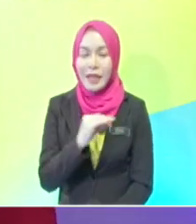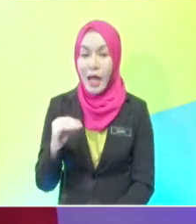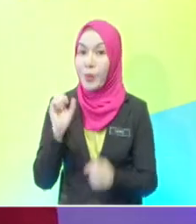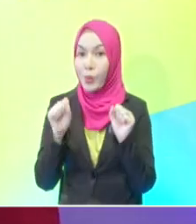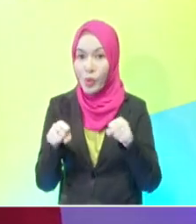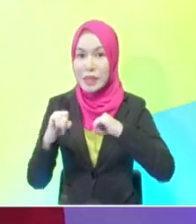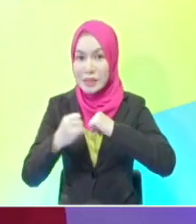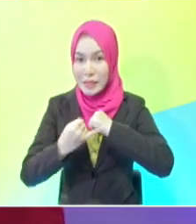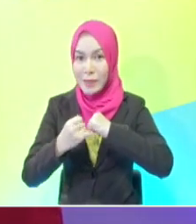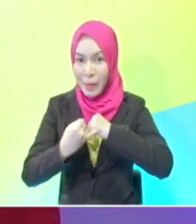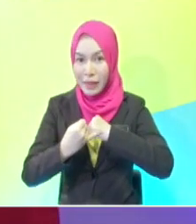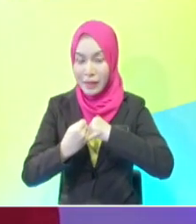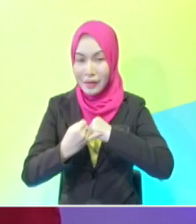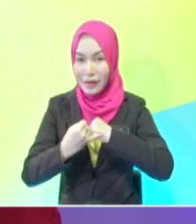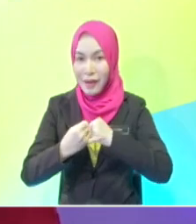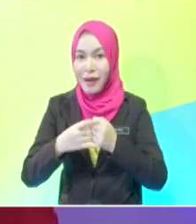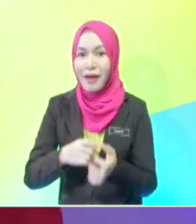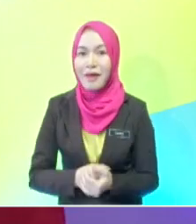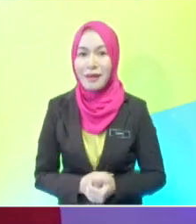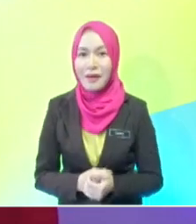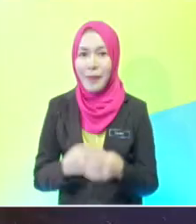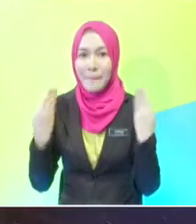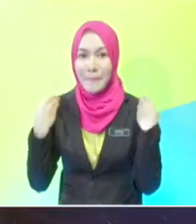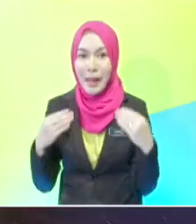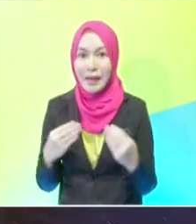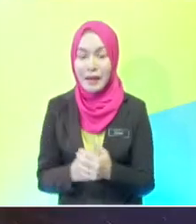Kita punya tanaman tadi